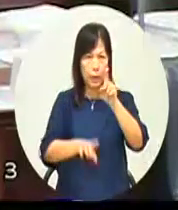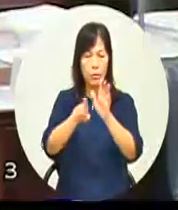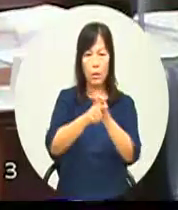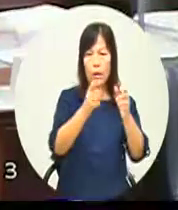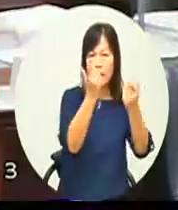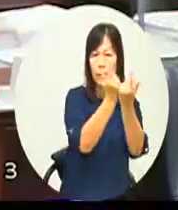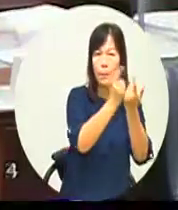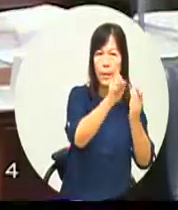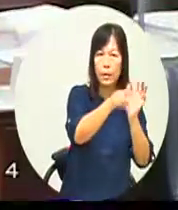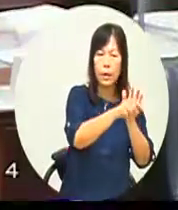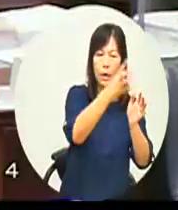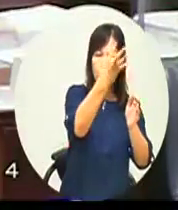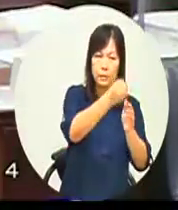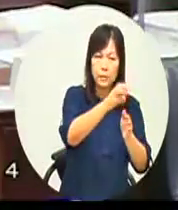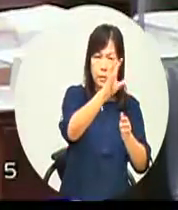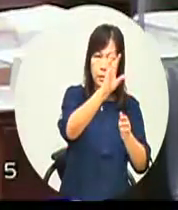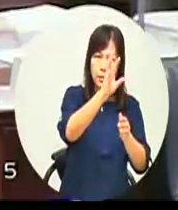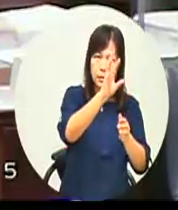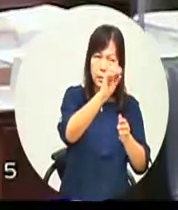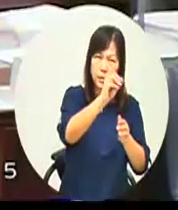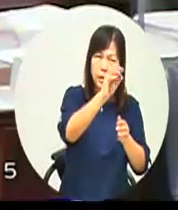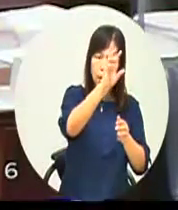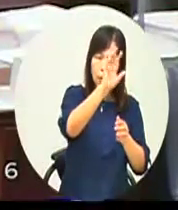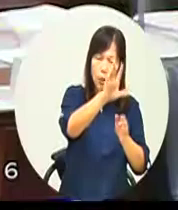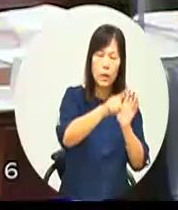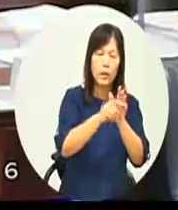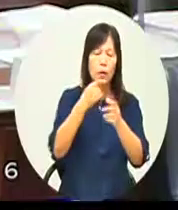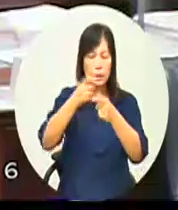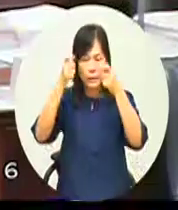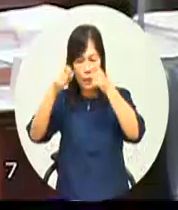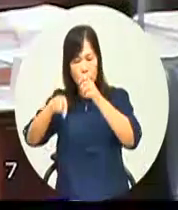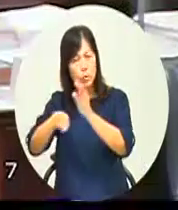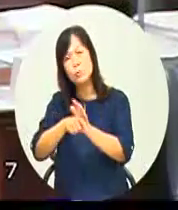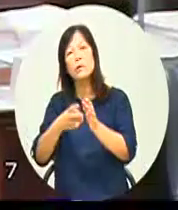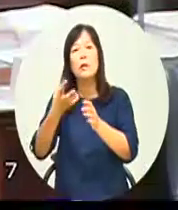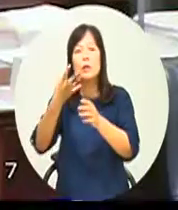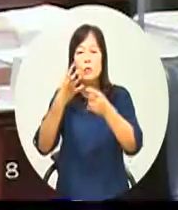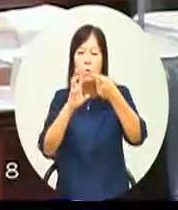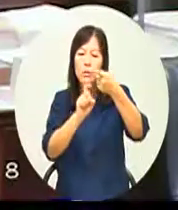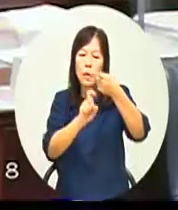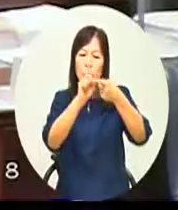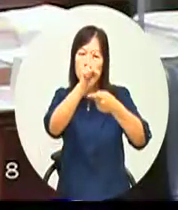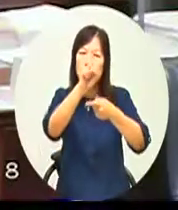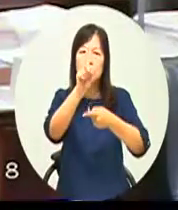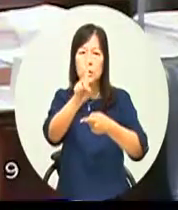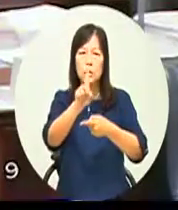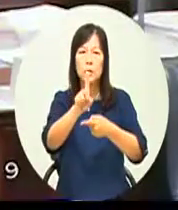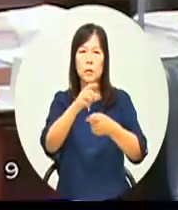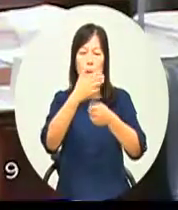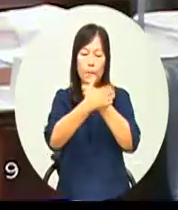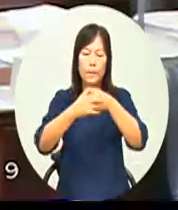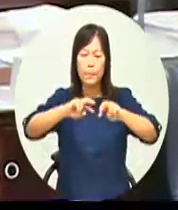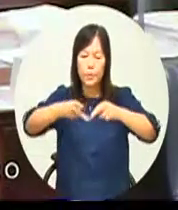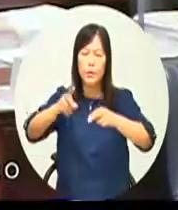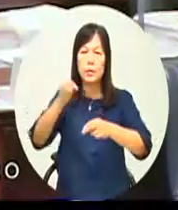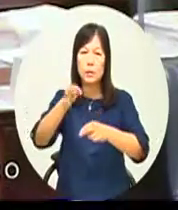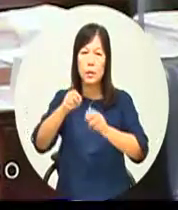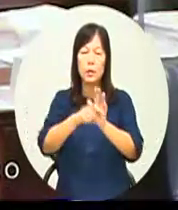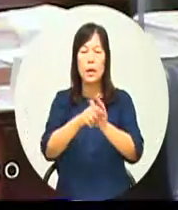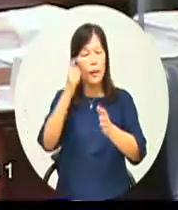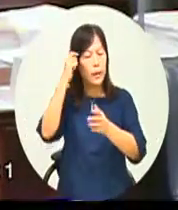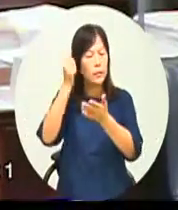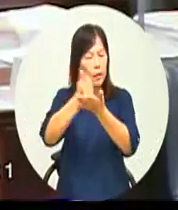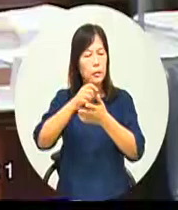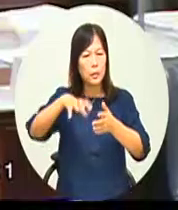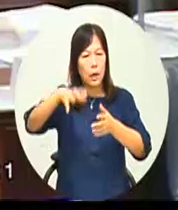年花了几千万的维护费用，圆山饭店高雄的可能只有十分之一。像这部分其实也是要拜托局长啦，其实